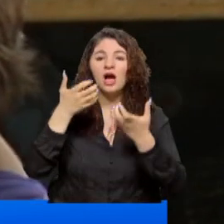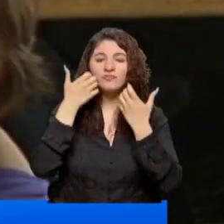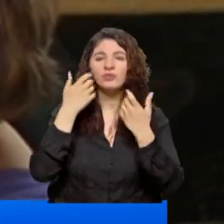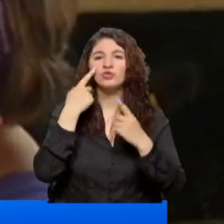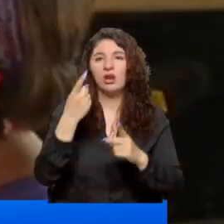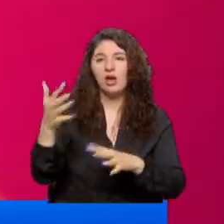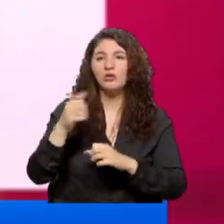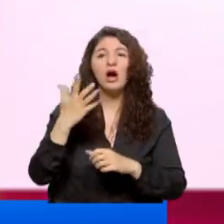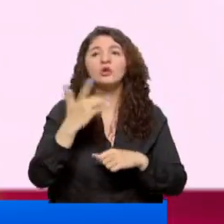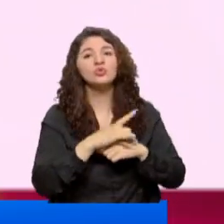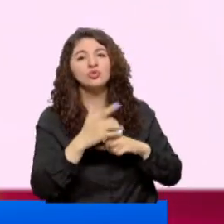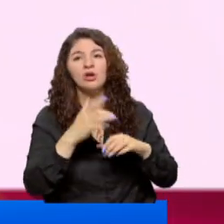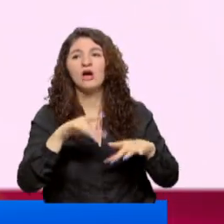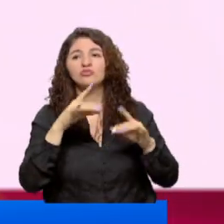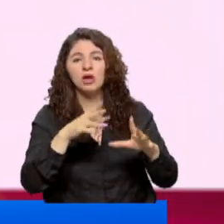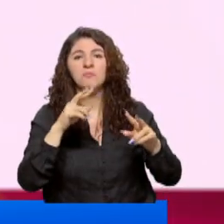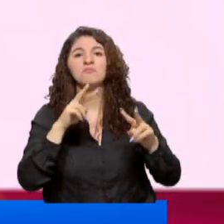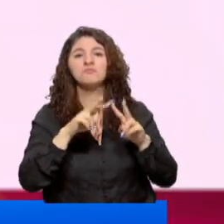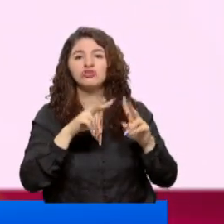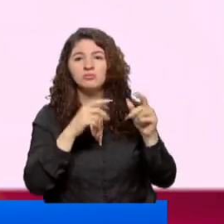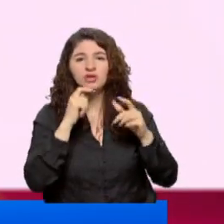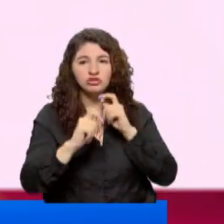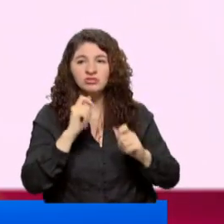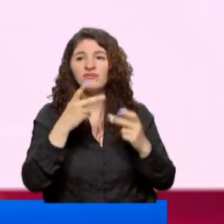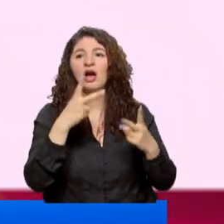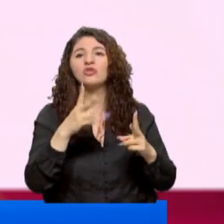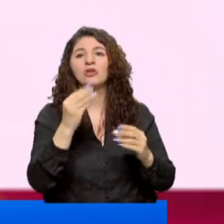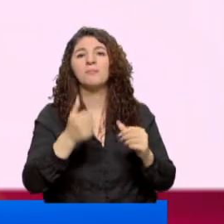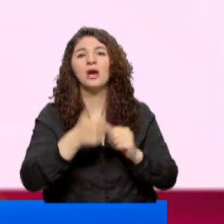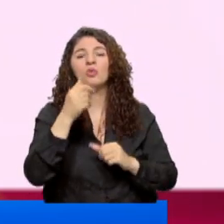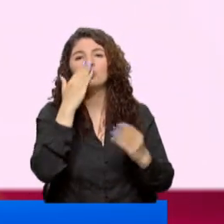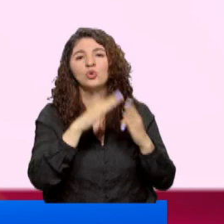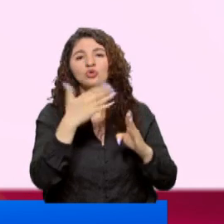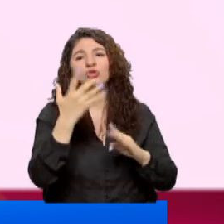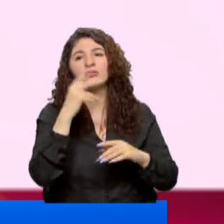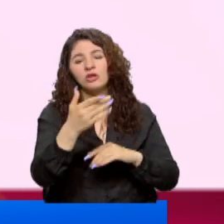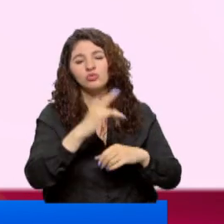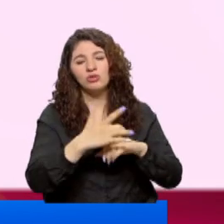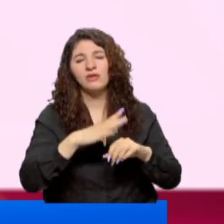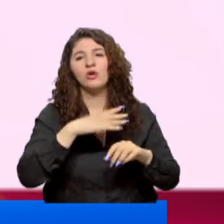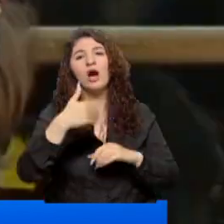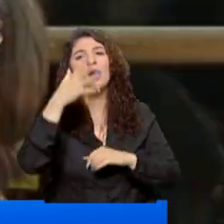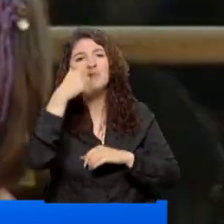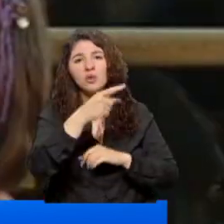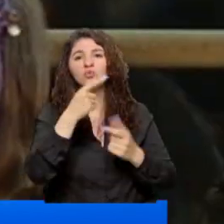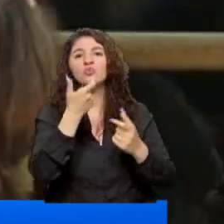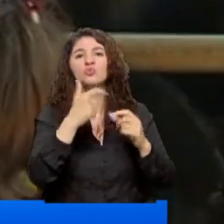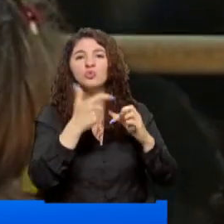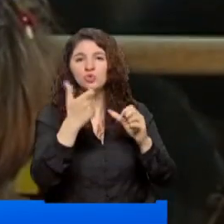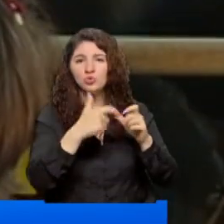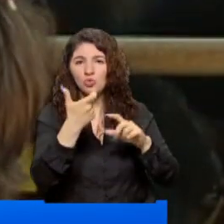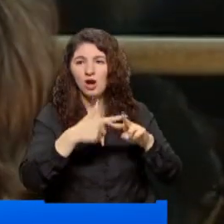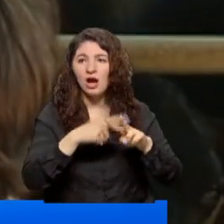hayvan ithalatımız var ülkeden oluşturuyor Macaristan ve açık olan bakanlığımızın uygun gördüğü diğer ülkeler ve onun dışında America Uruguay Bu